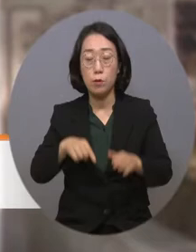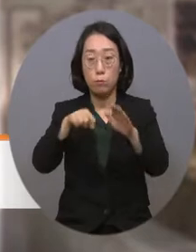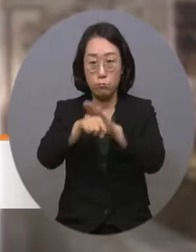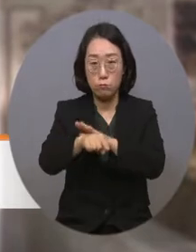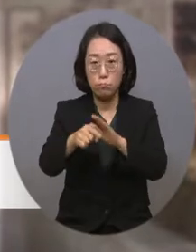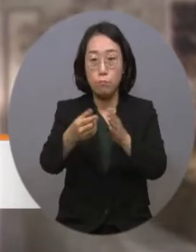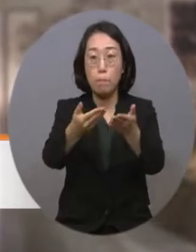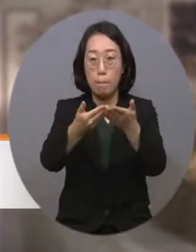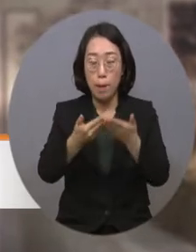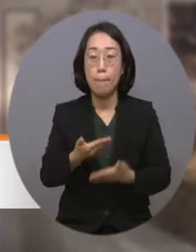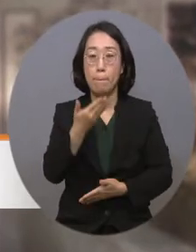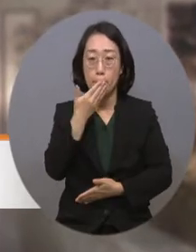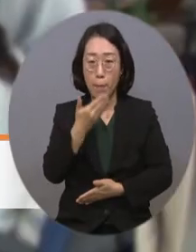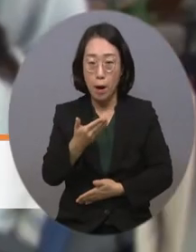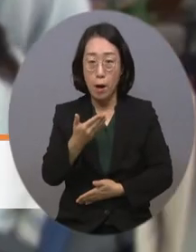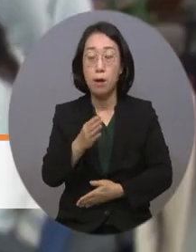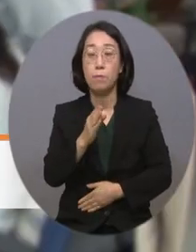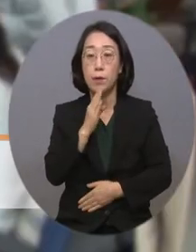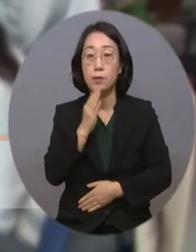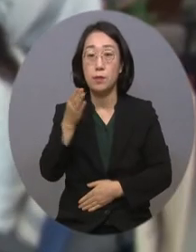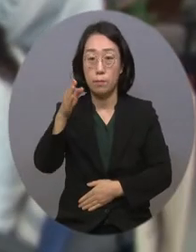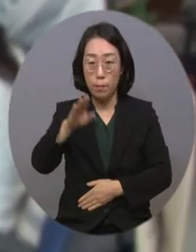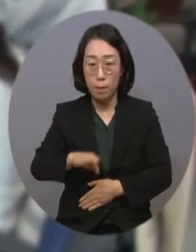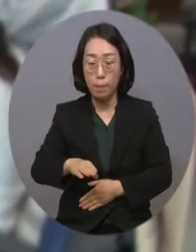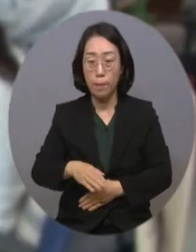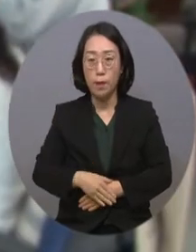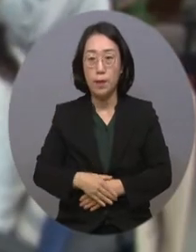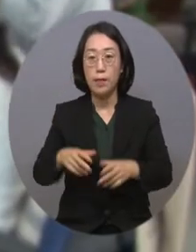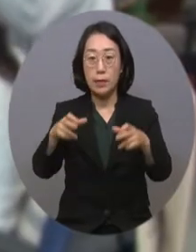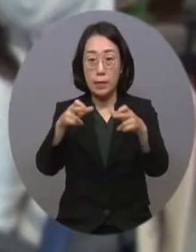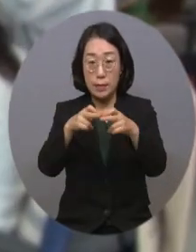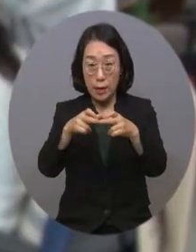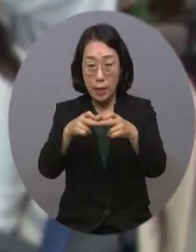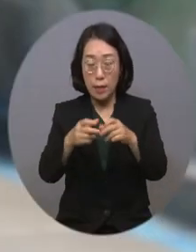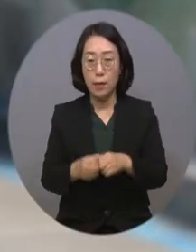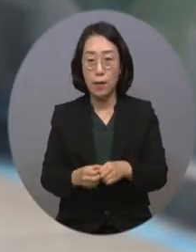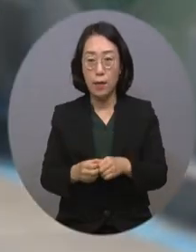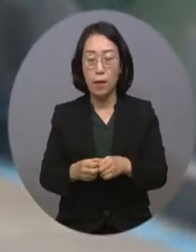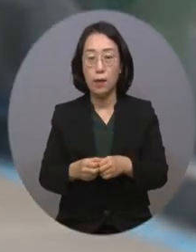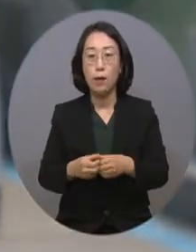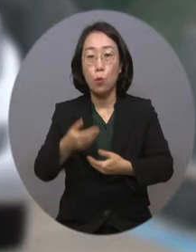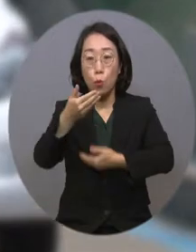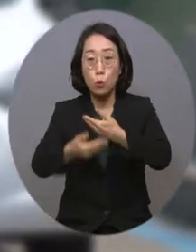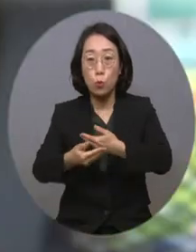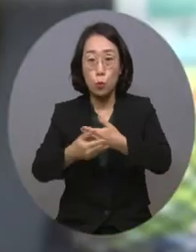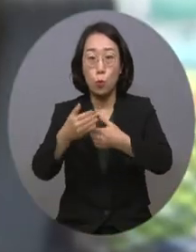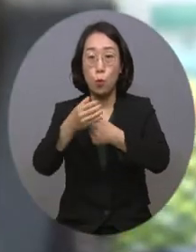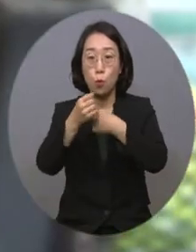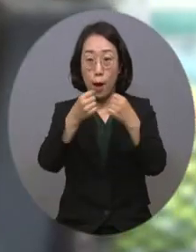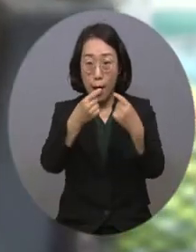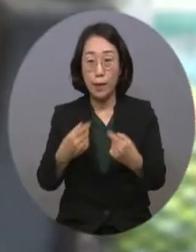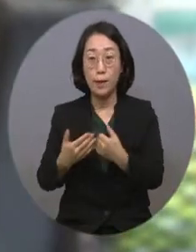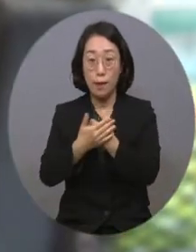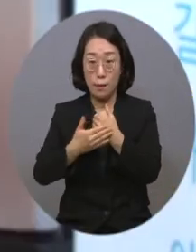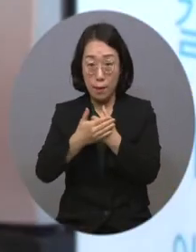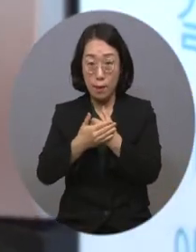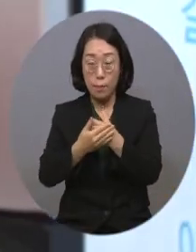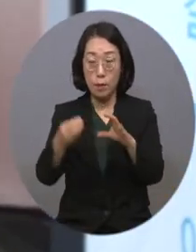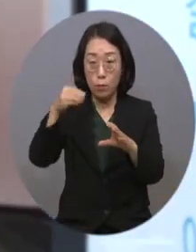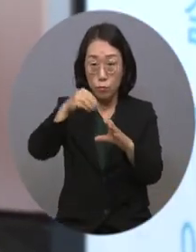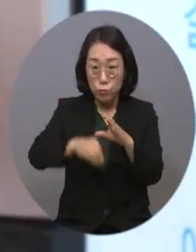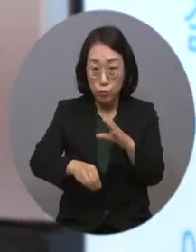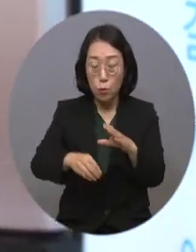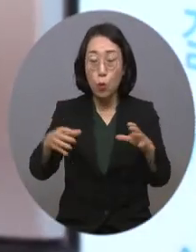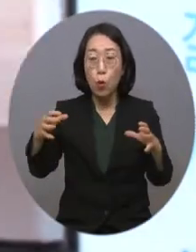신청하면 재발급 받을 수 있었지만 장애인등록증 의 고속도로 통행료 할인 기능이 부가된 장애인